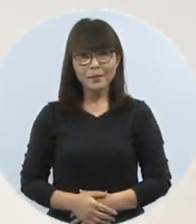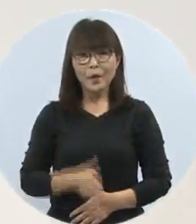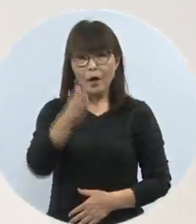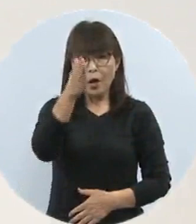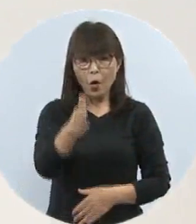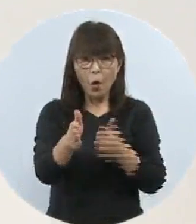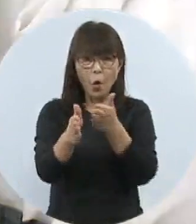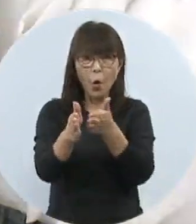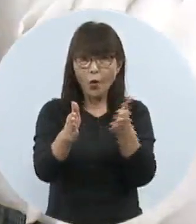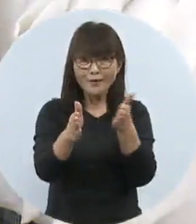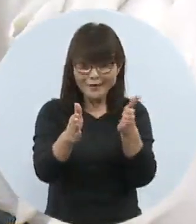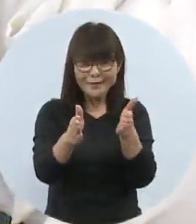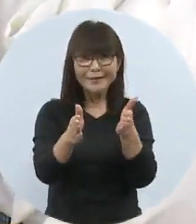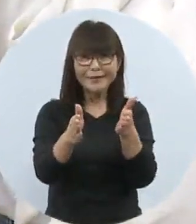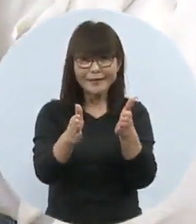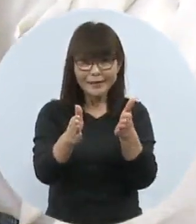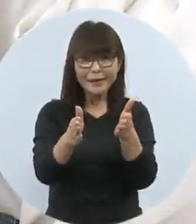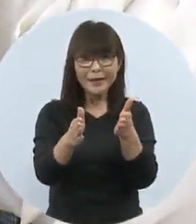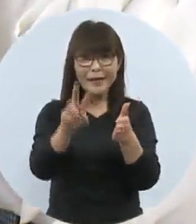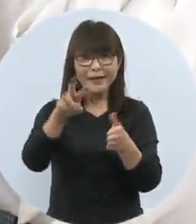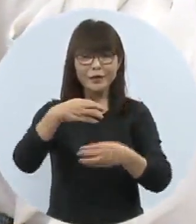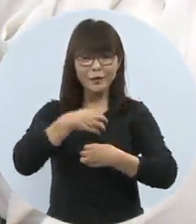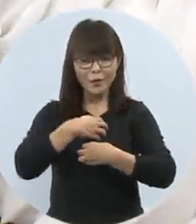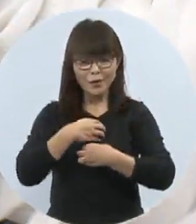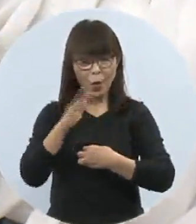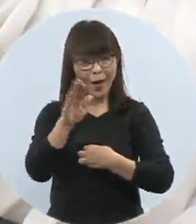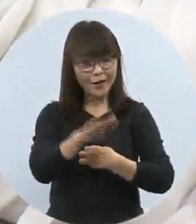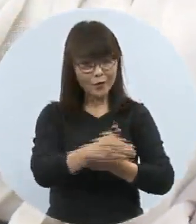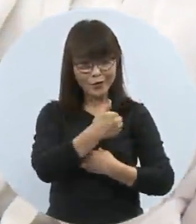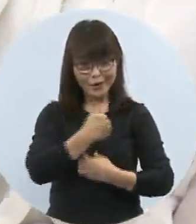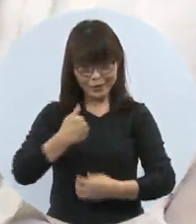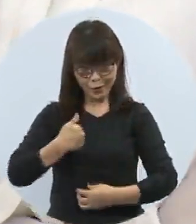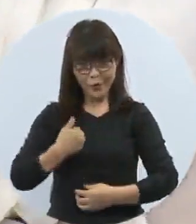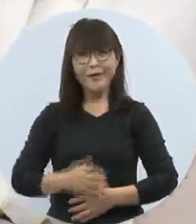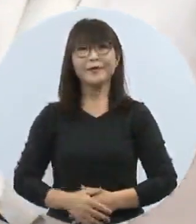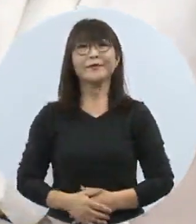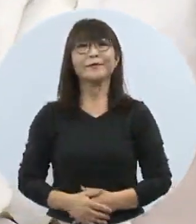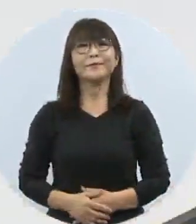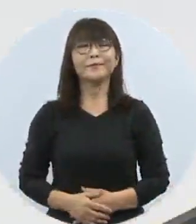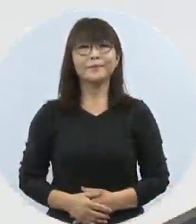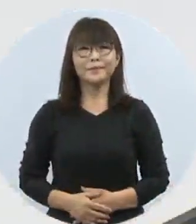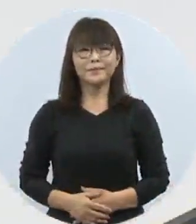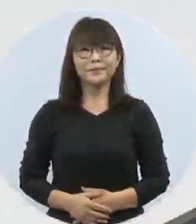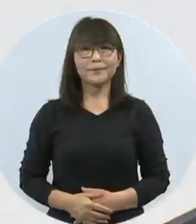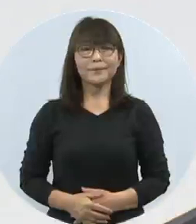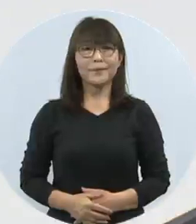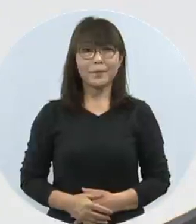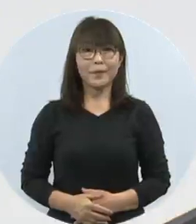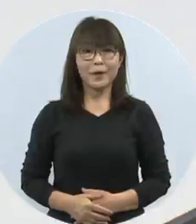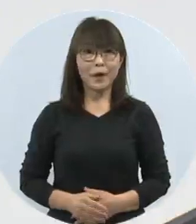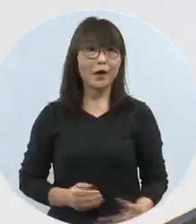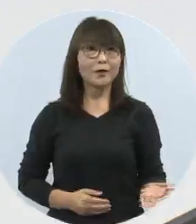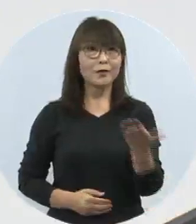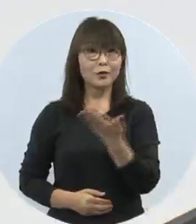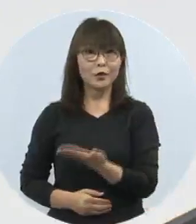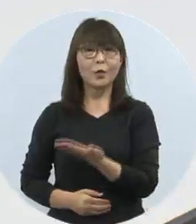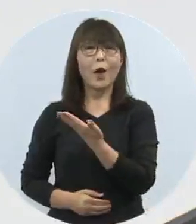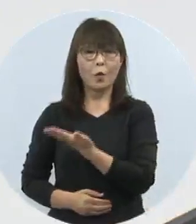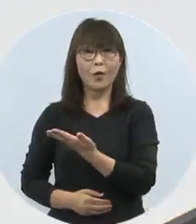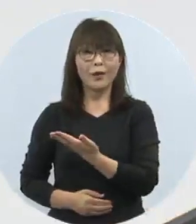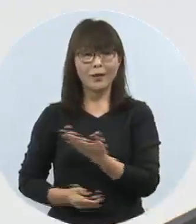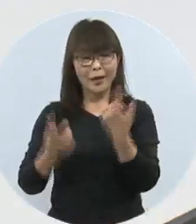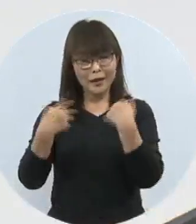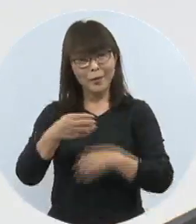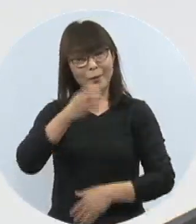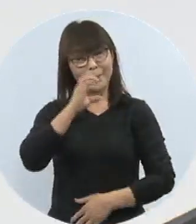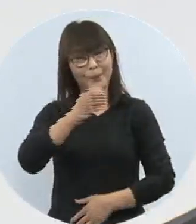クとしては、うん、はい、低い、大丈夫というところです。 はい、 続いては日頃私